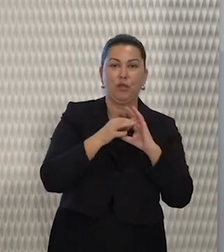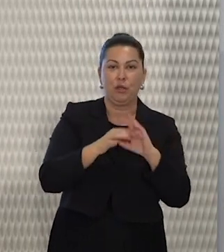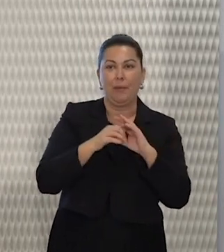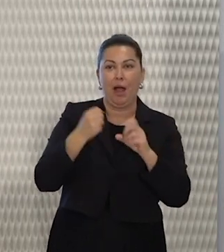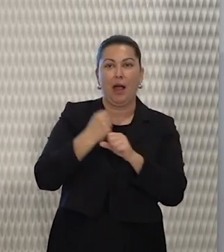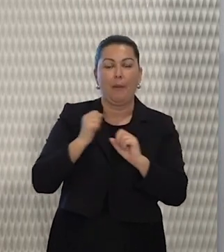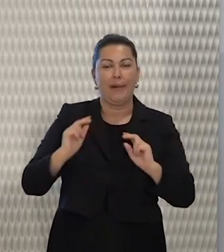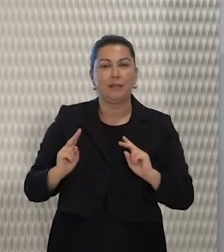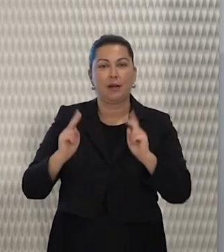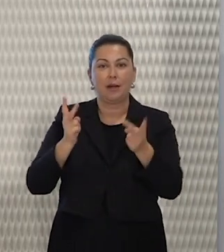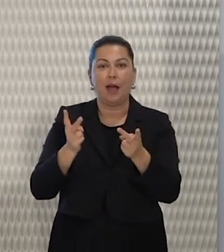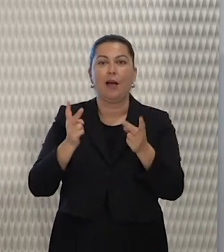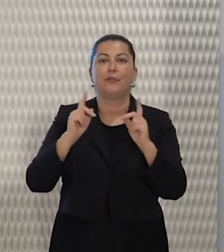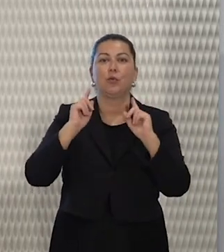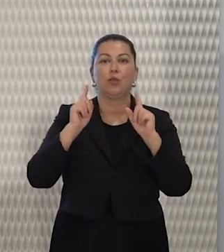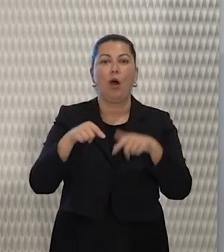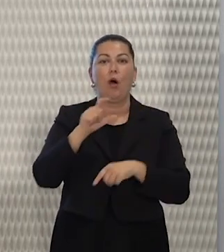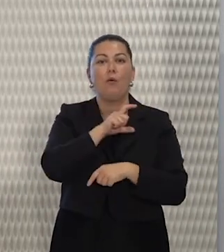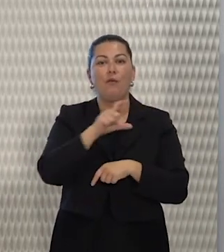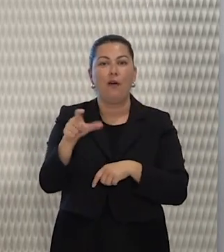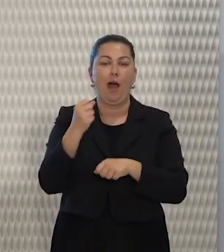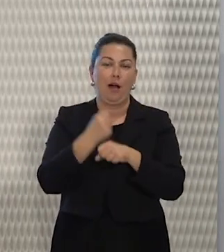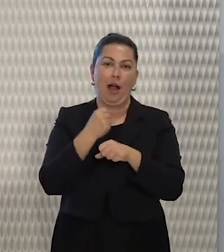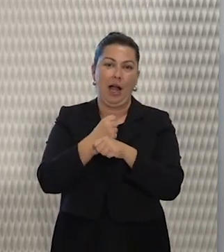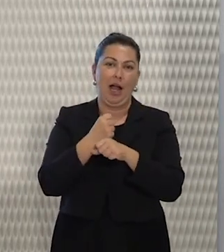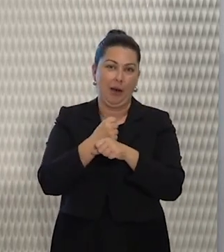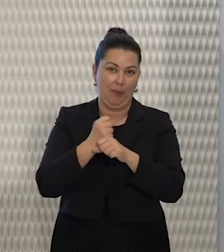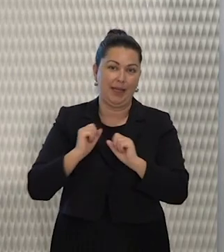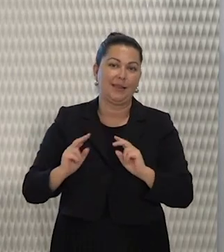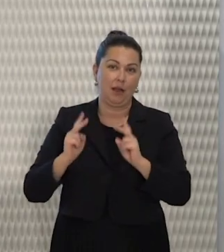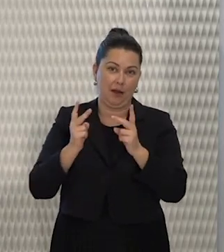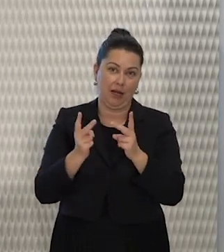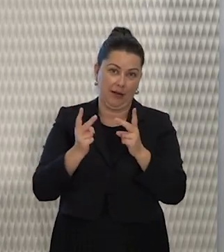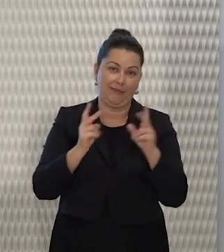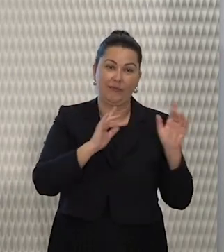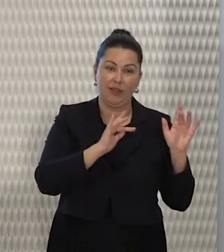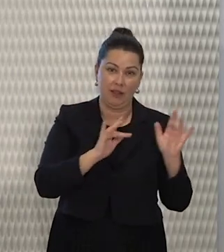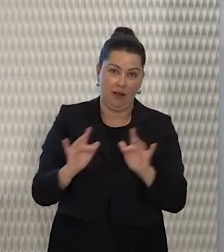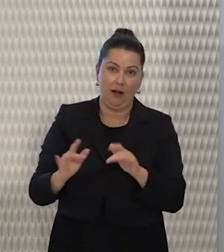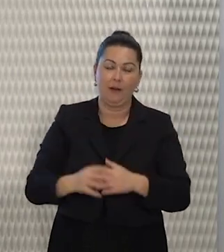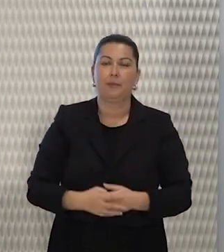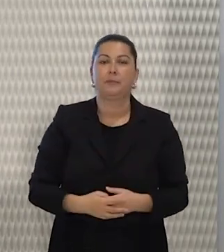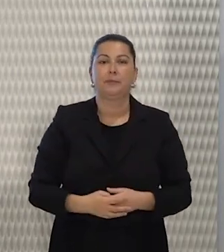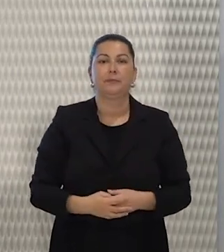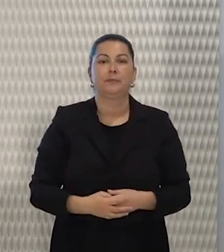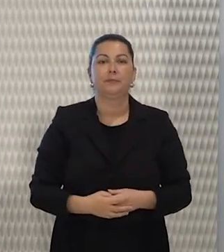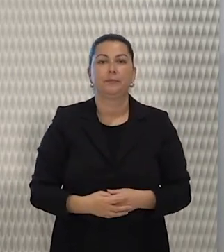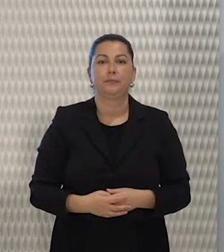Arbeitskräften und Facharbeitskräften vor allem darstellen.